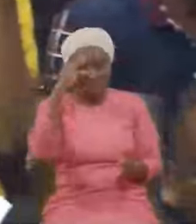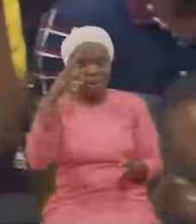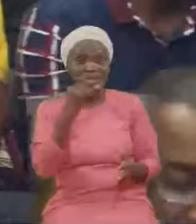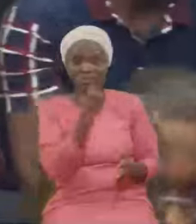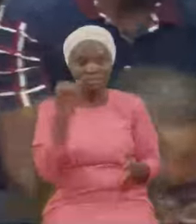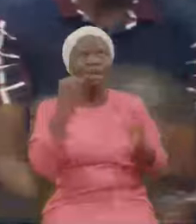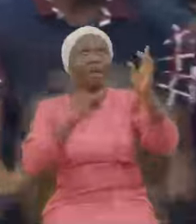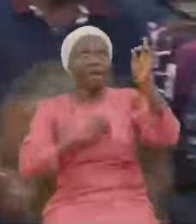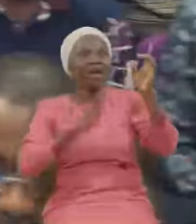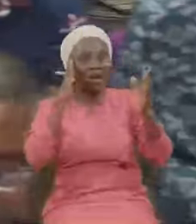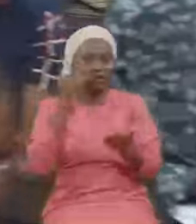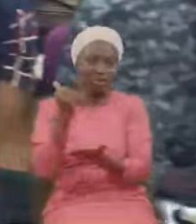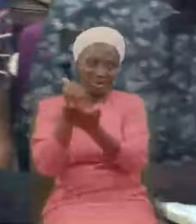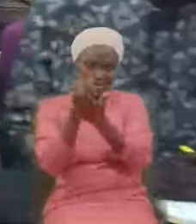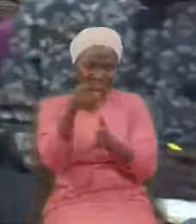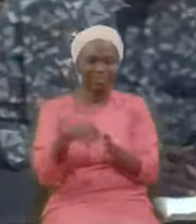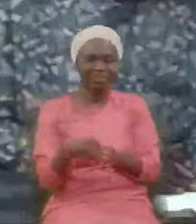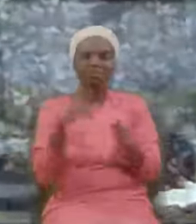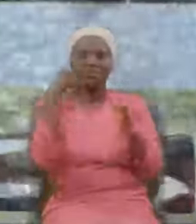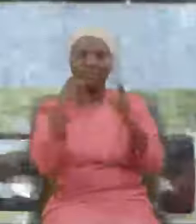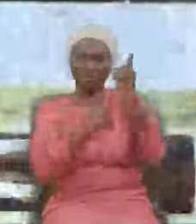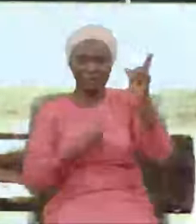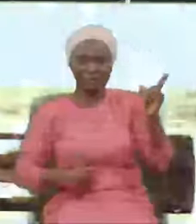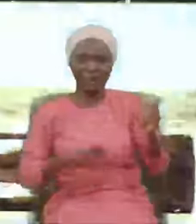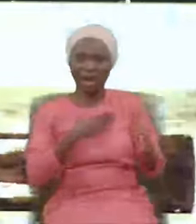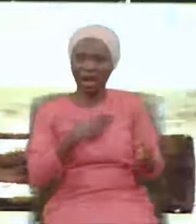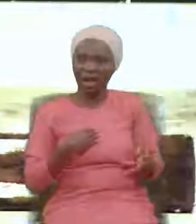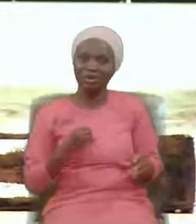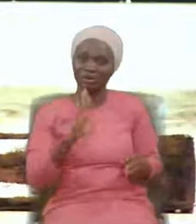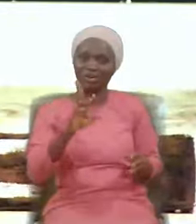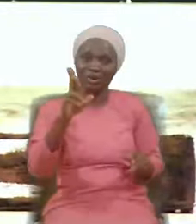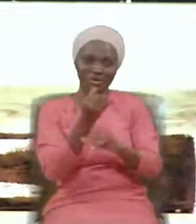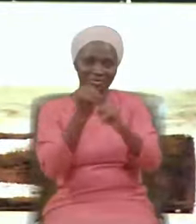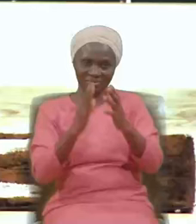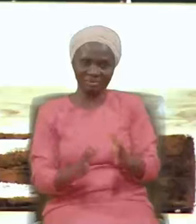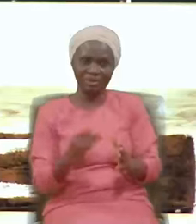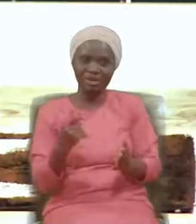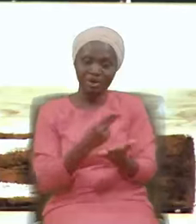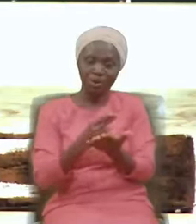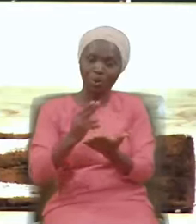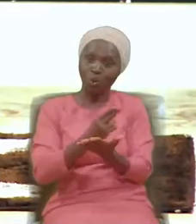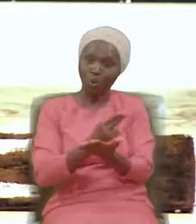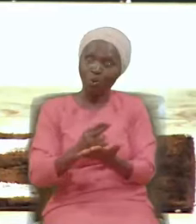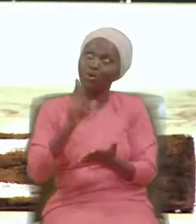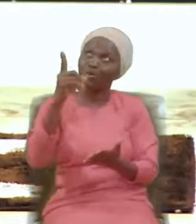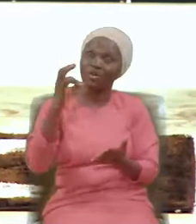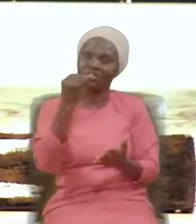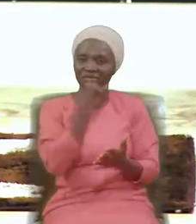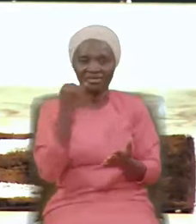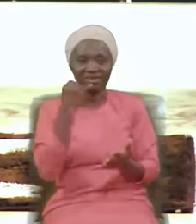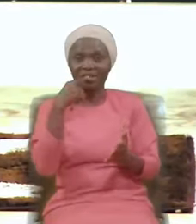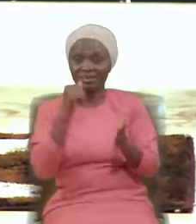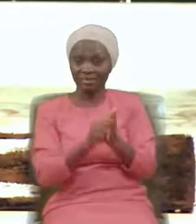ton secours, dit l'Éternel, et le Saint d'Israël est ton sauveur.